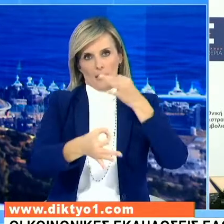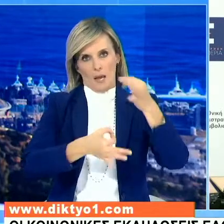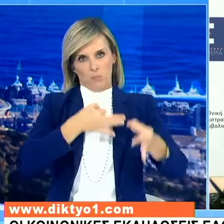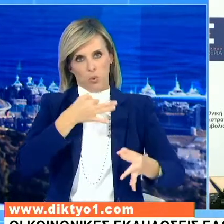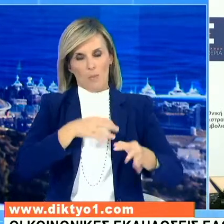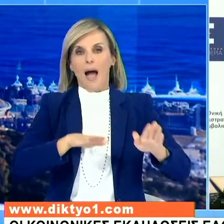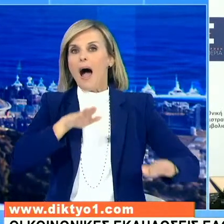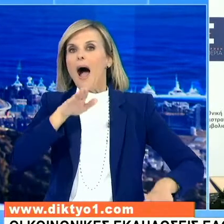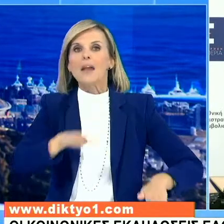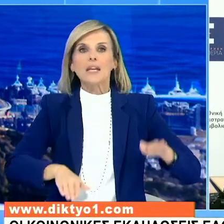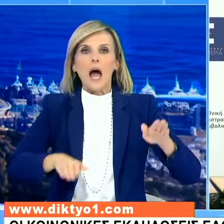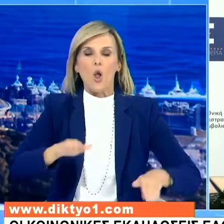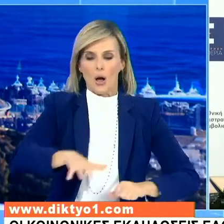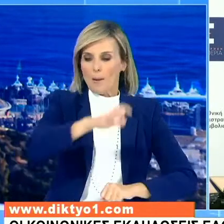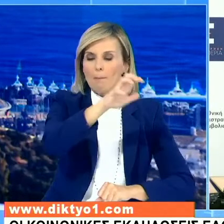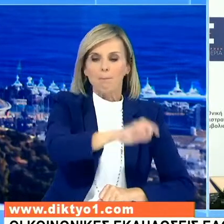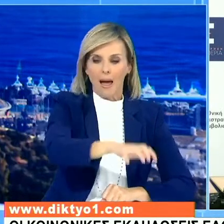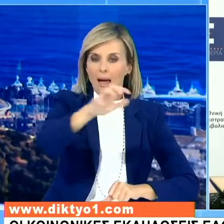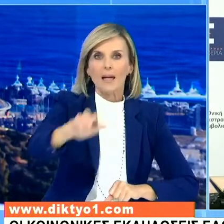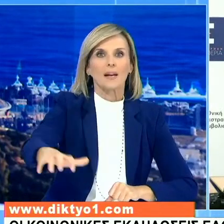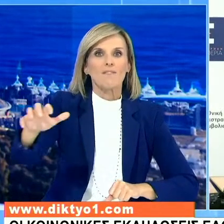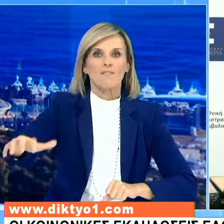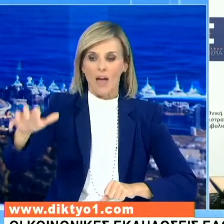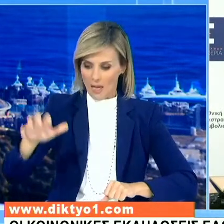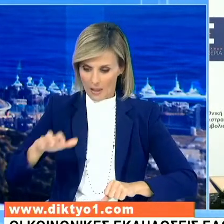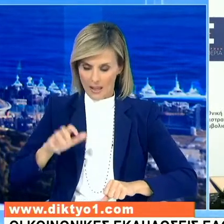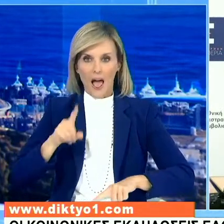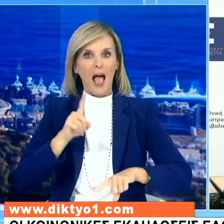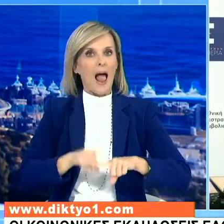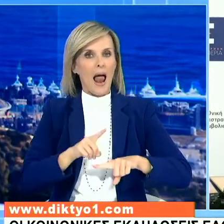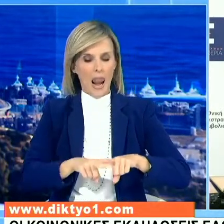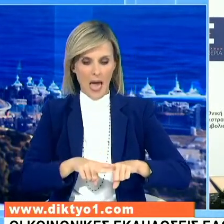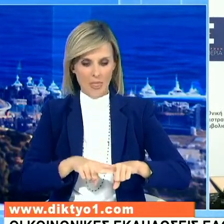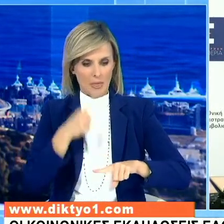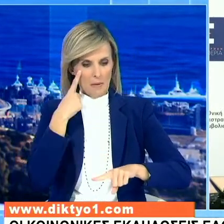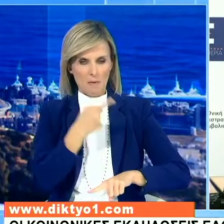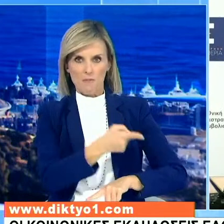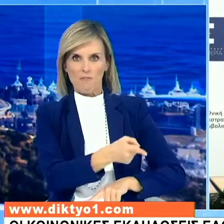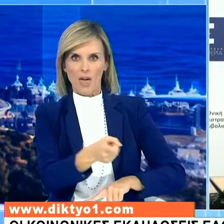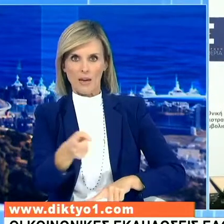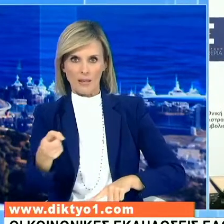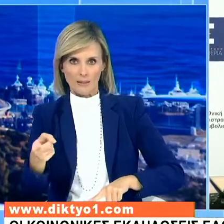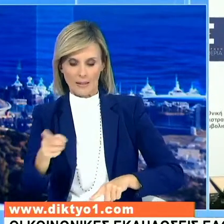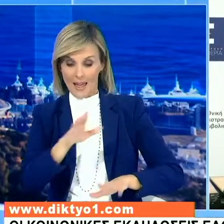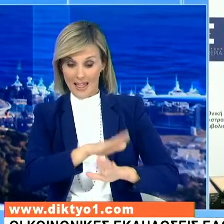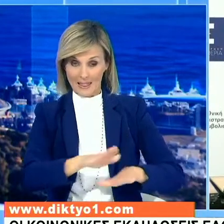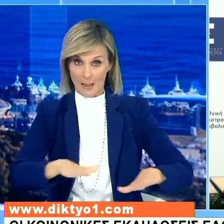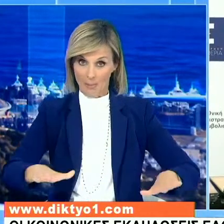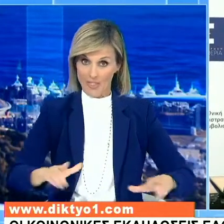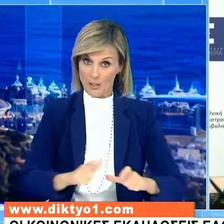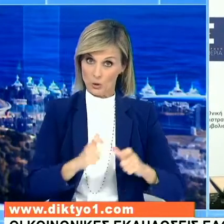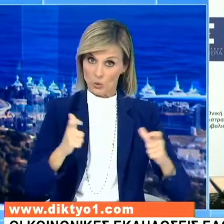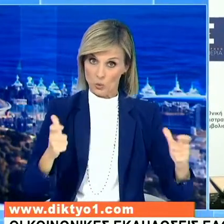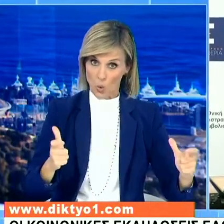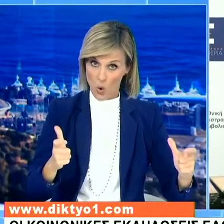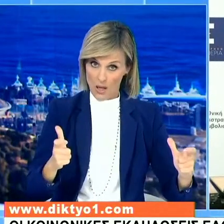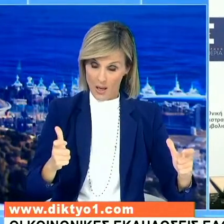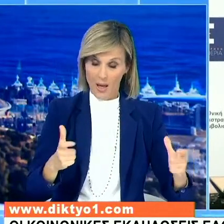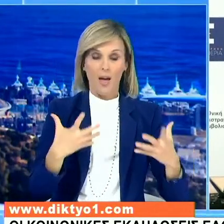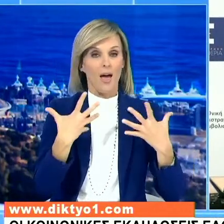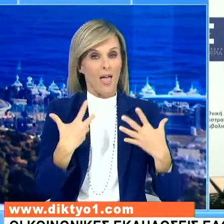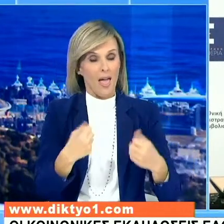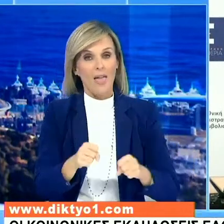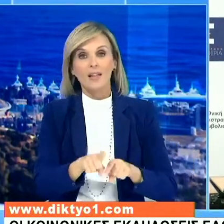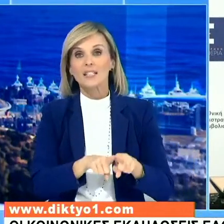αναπεριφερειακή ενότητα δείχνει ξεκάθαρα ότι αύξηση των κρουσμάτων σε παιδιά σχολικής ηλικίας παρατηρείται αποκλειστικά